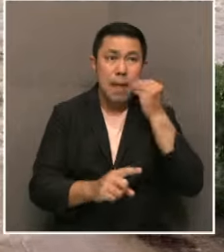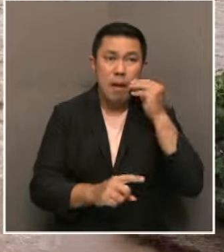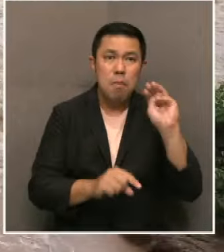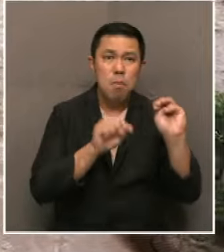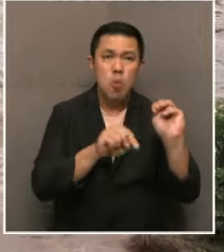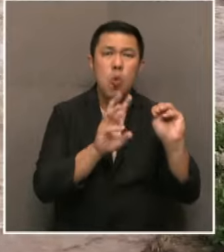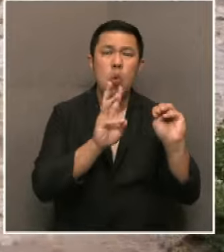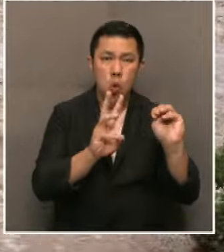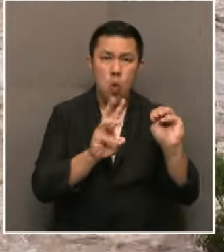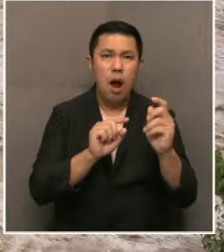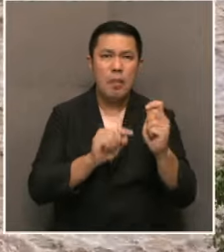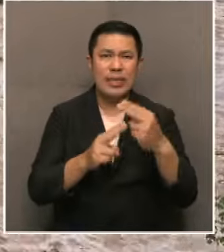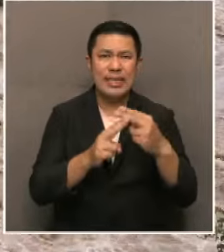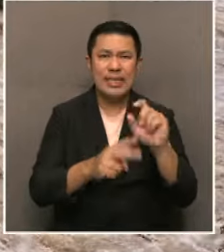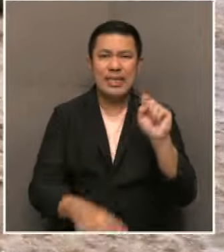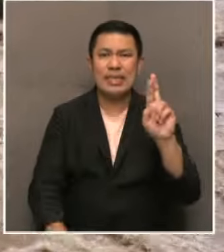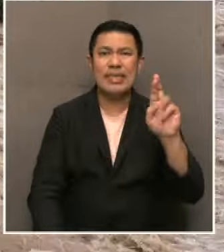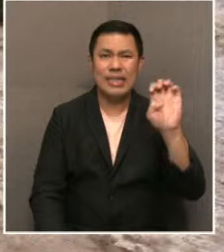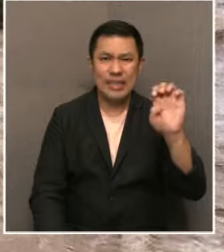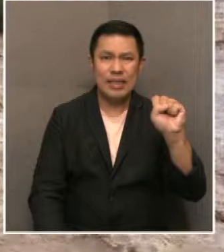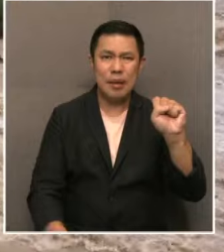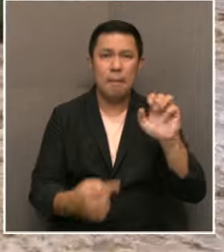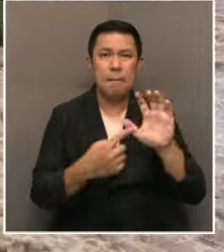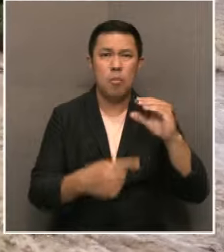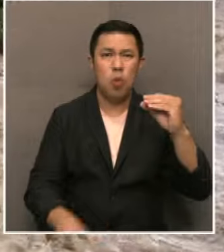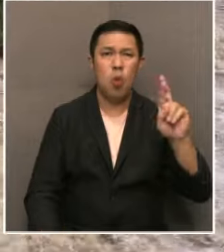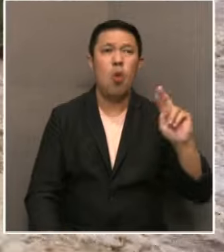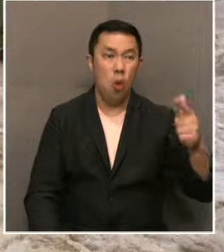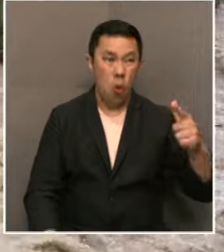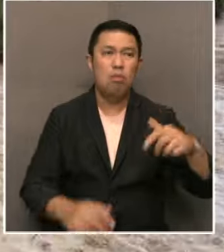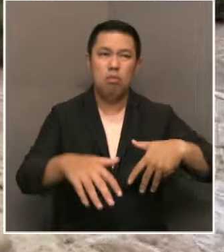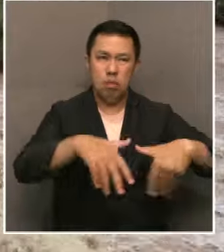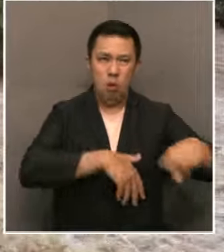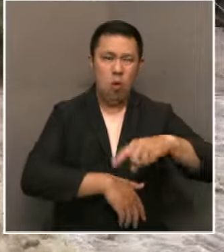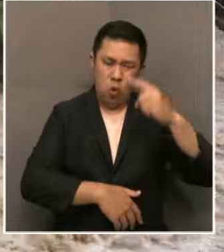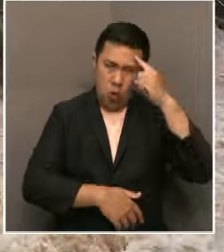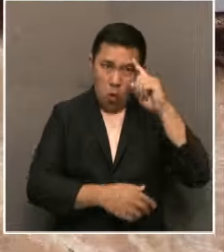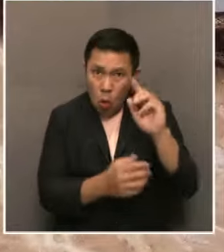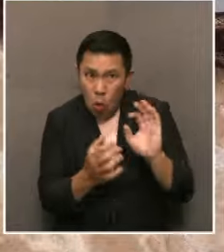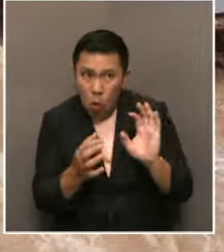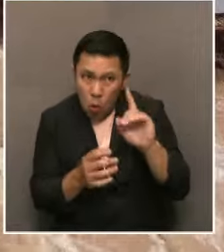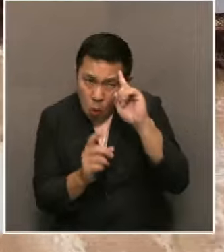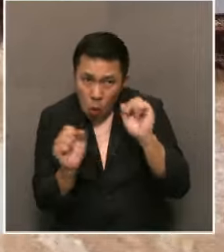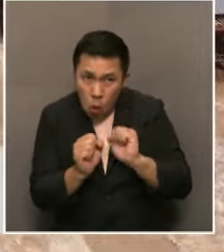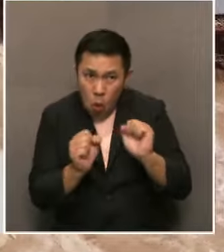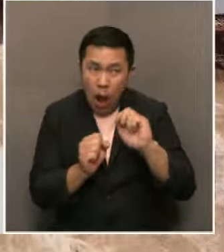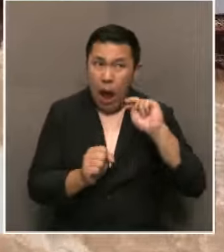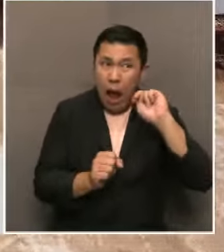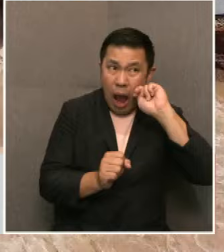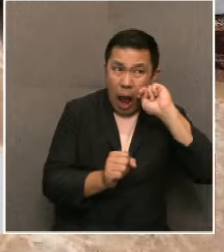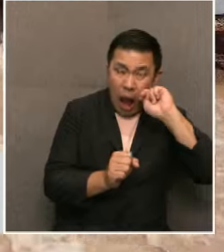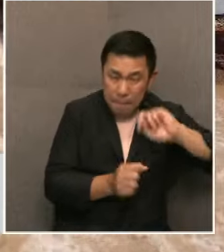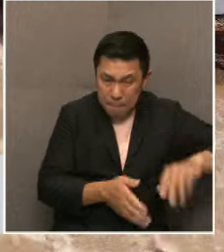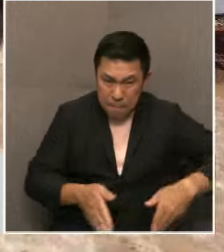ลวังใหญ่อำเภอศรีสำโรงชาวบ้านยังคงหวาดผวานะคะเพราะว่าน้ำป่าและมวลน้ำจากแม่น้ำยม